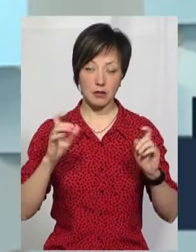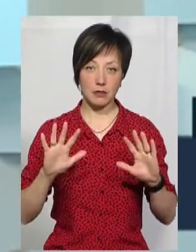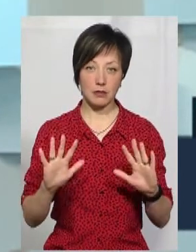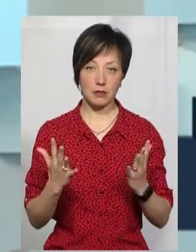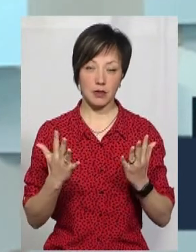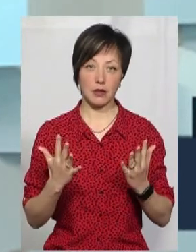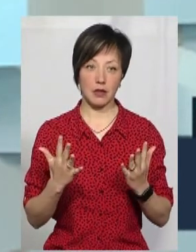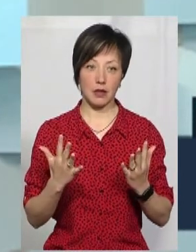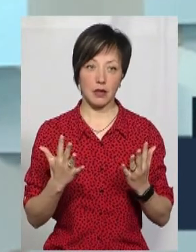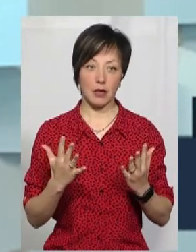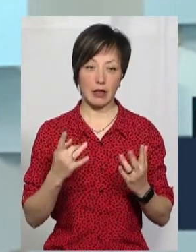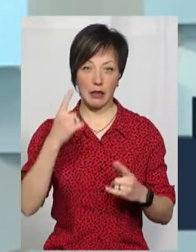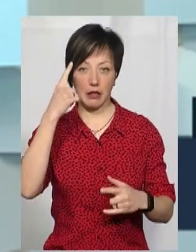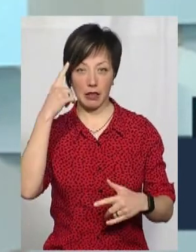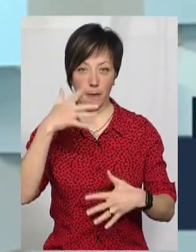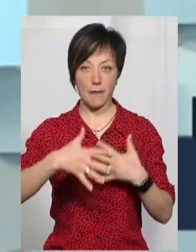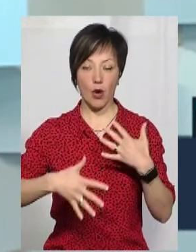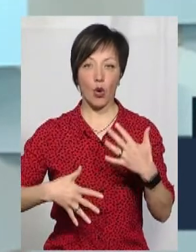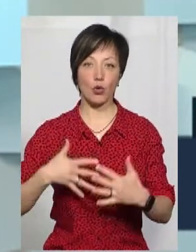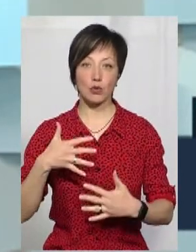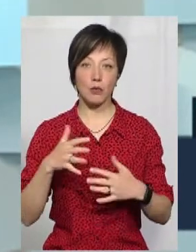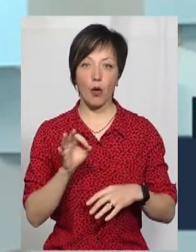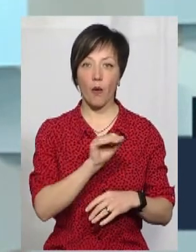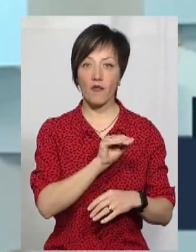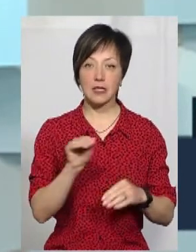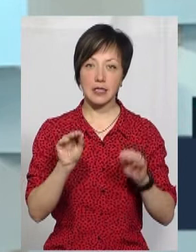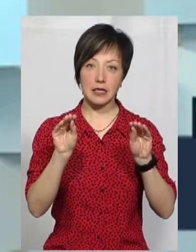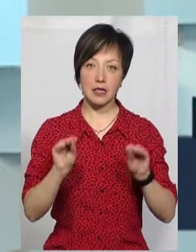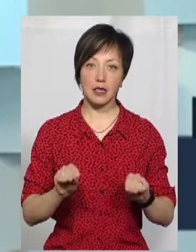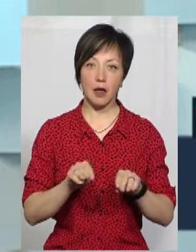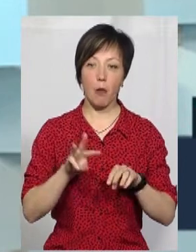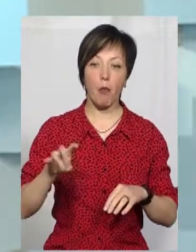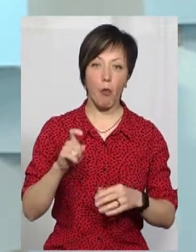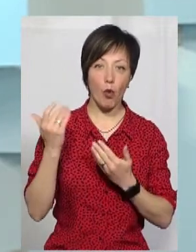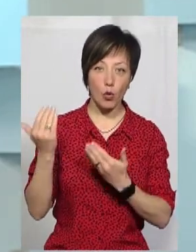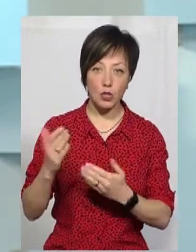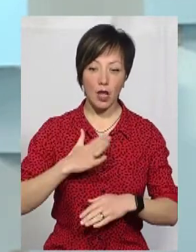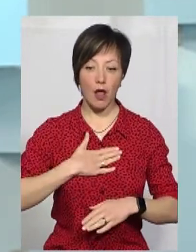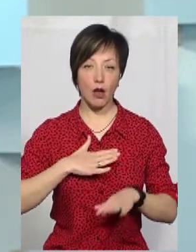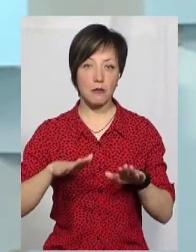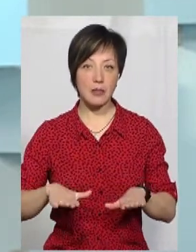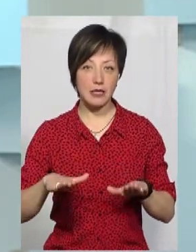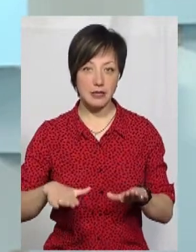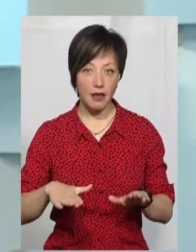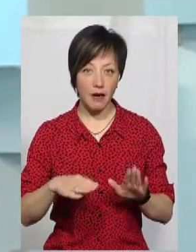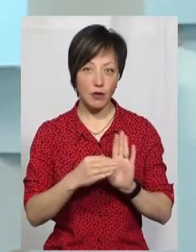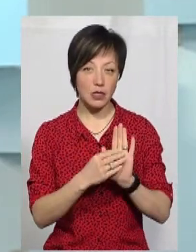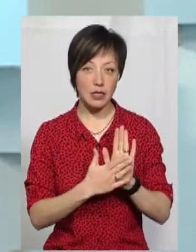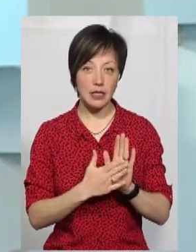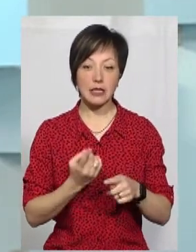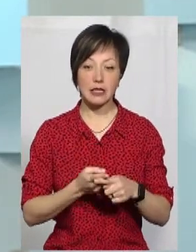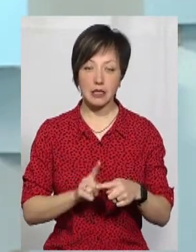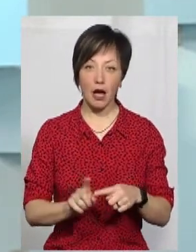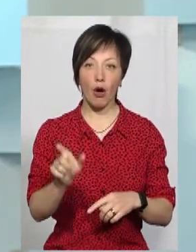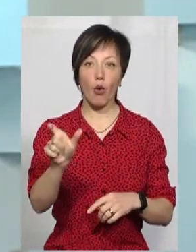трішечки непорозуміння між офіційною статистикою Міністерства охорони здоров'я, нашою місцевою статистикою, тому що саме ця